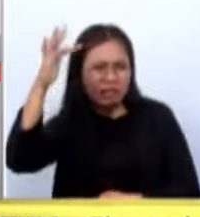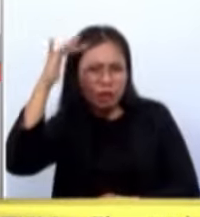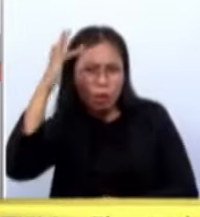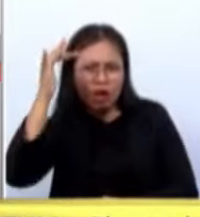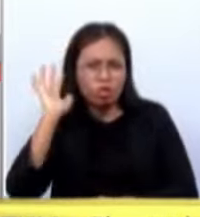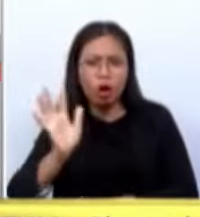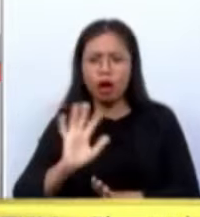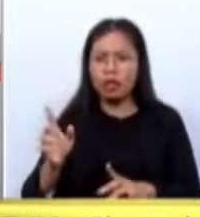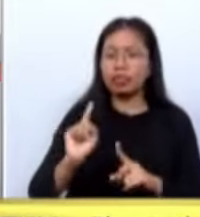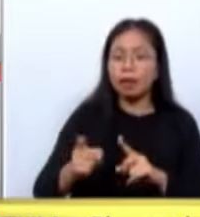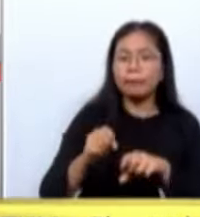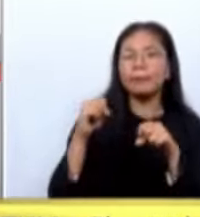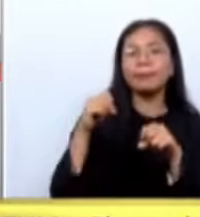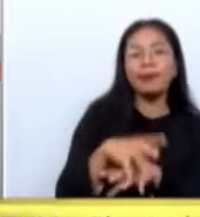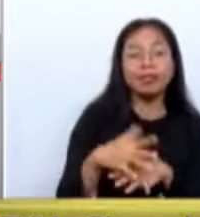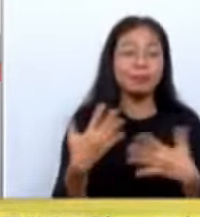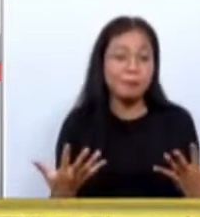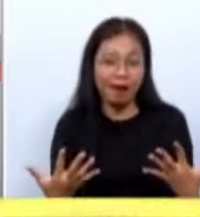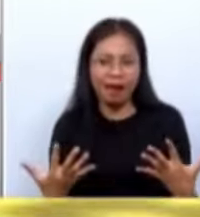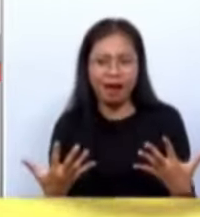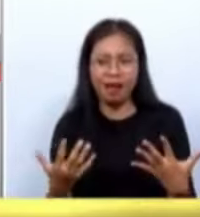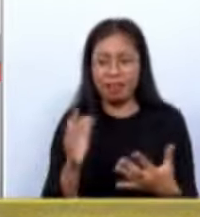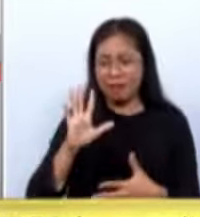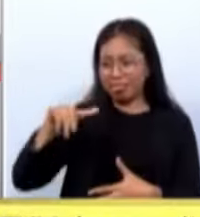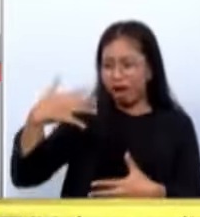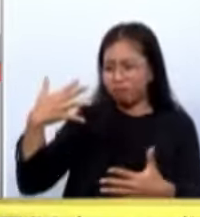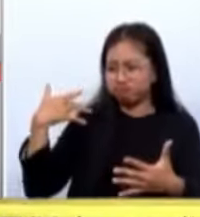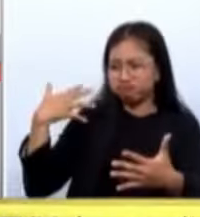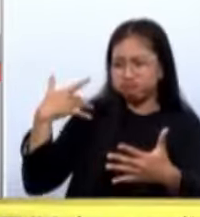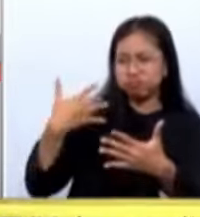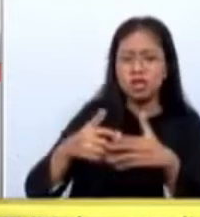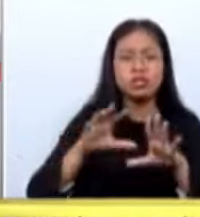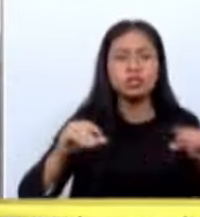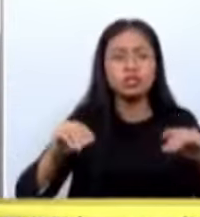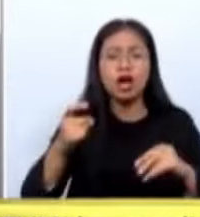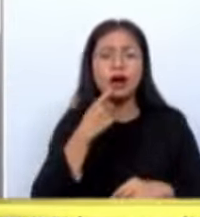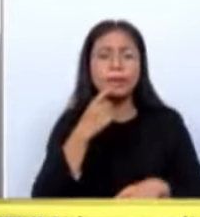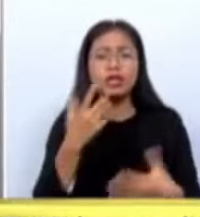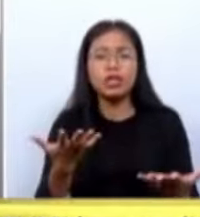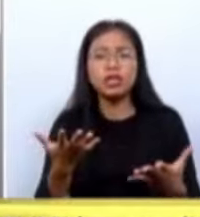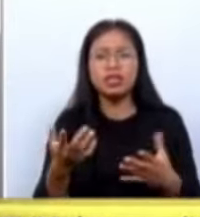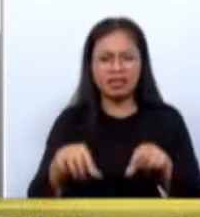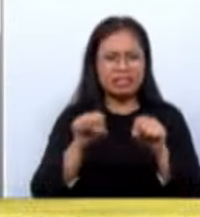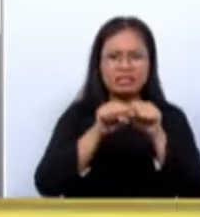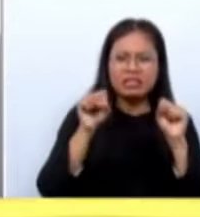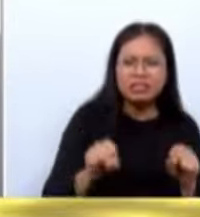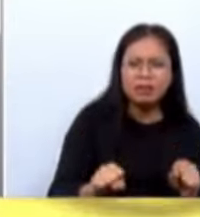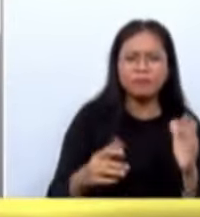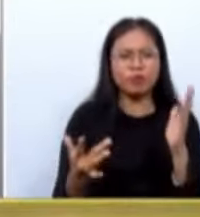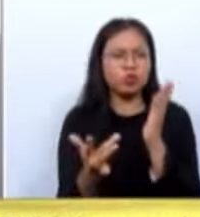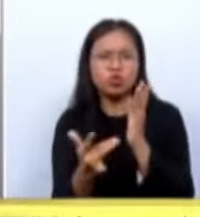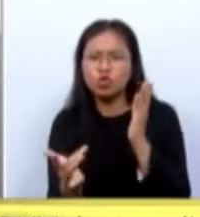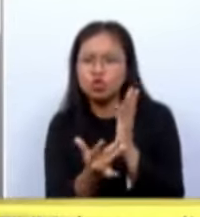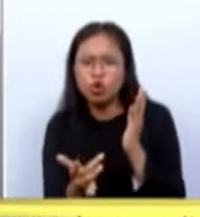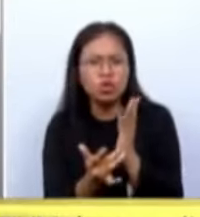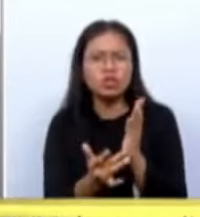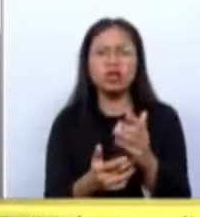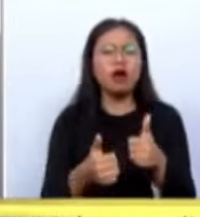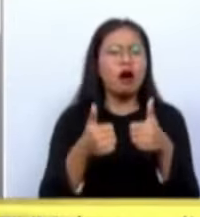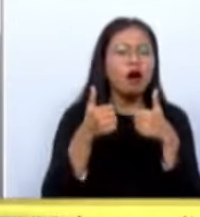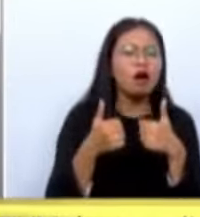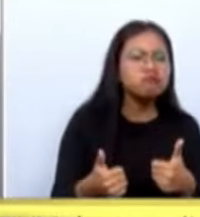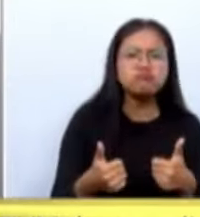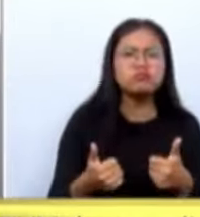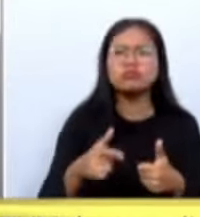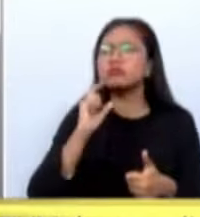dilaksanakan jadi selama 5 tahun ini apa yang dikerjakan dalam mempertahankan sistem cyber kita Mohon tenang justru di situ